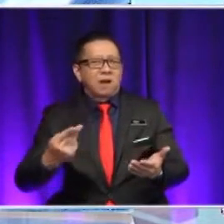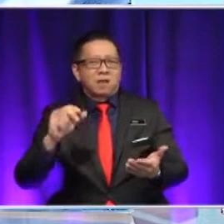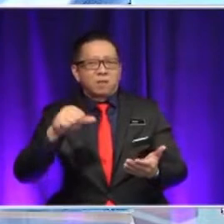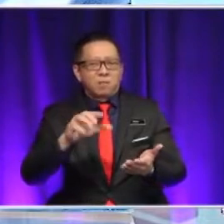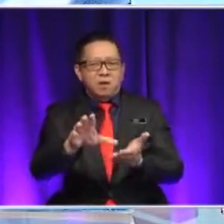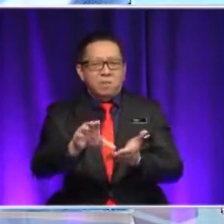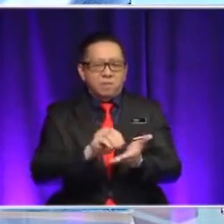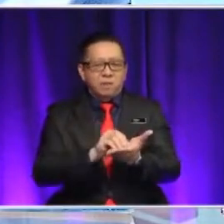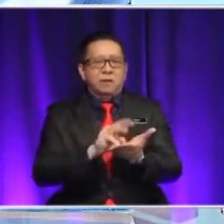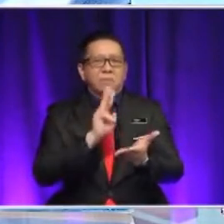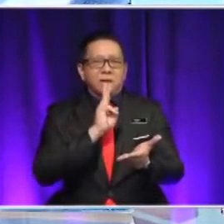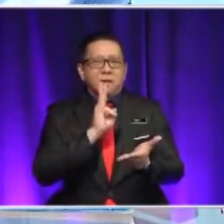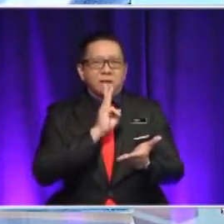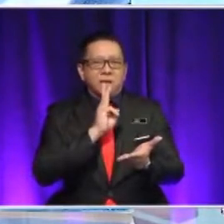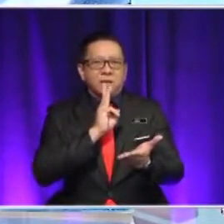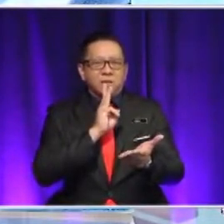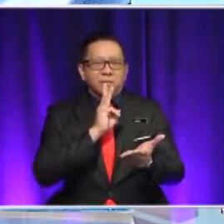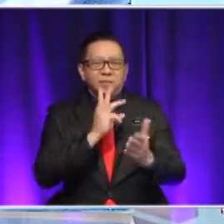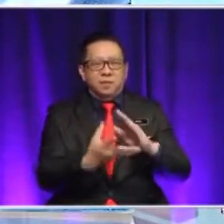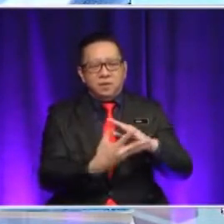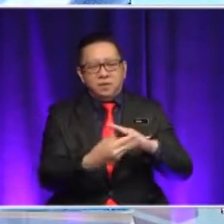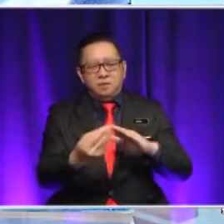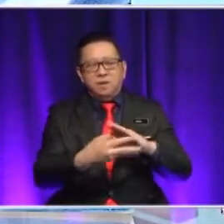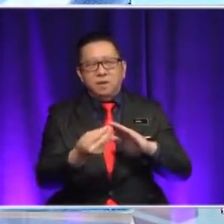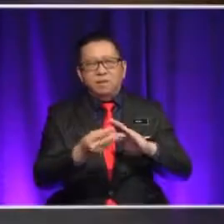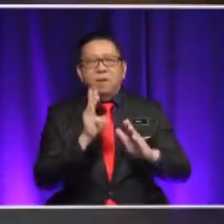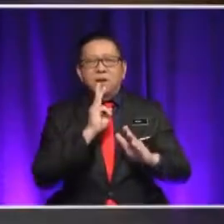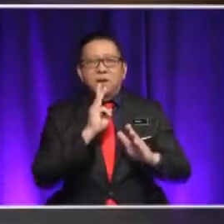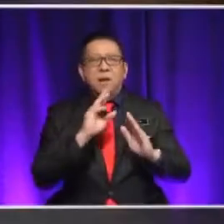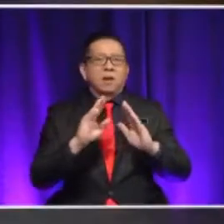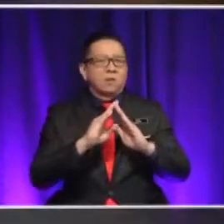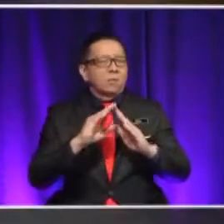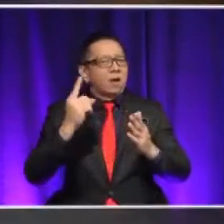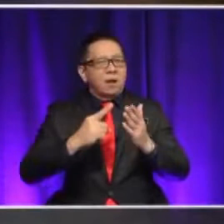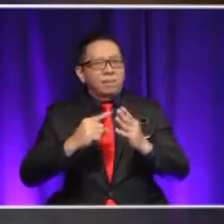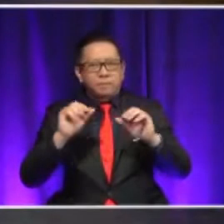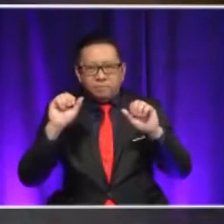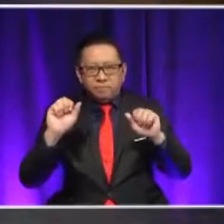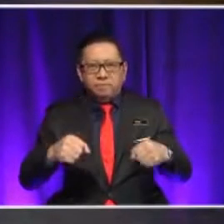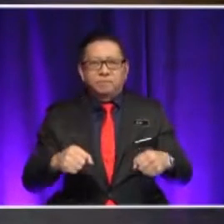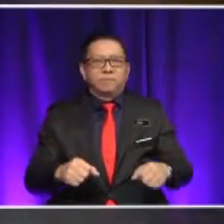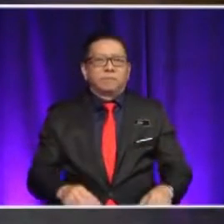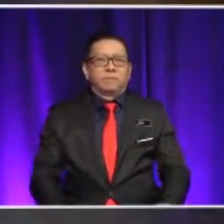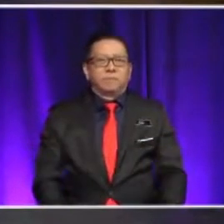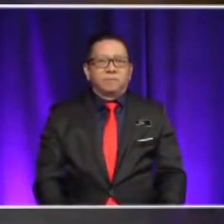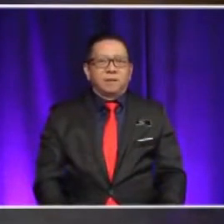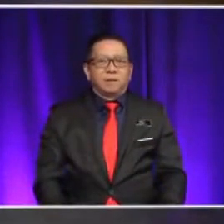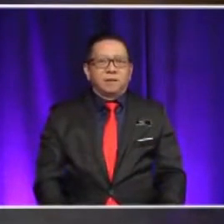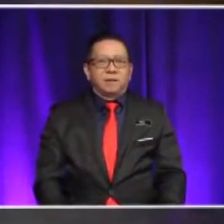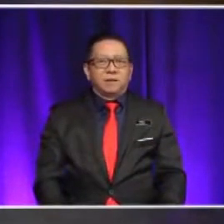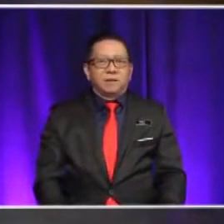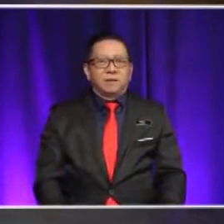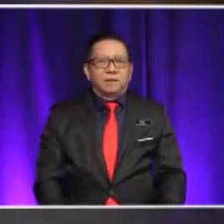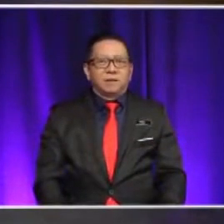tak mampu beli itu kita cari barang yang kita boleh-boleh di rumah selain Baduy fan AC gua Deni